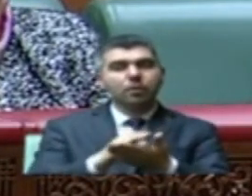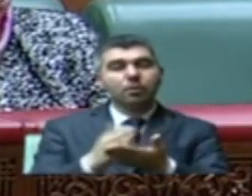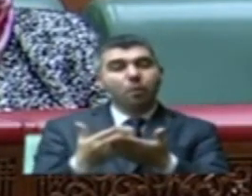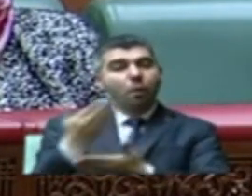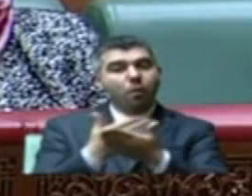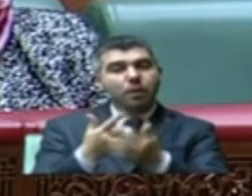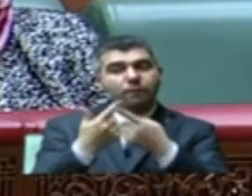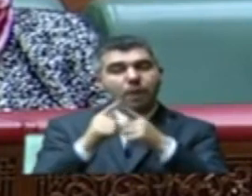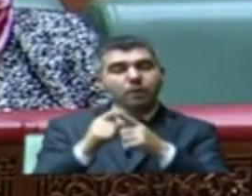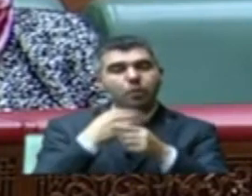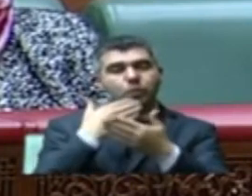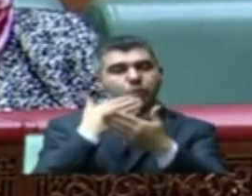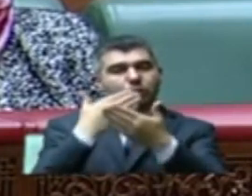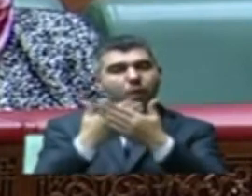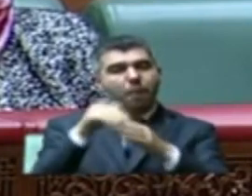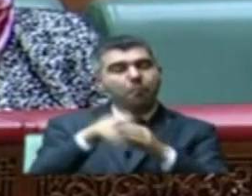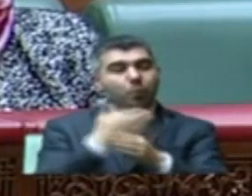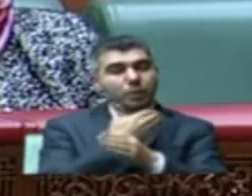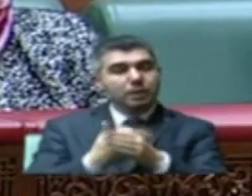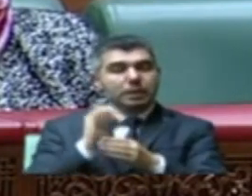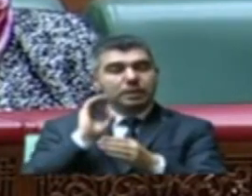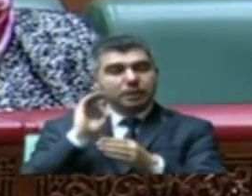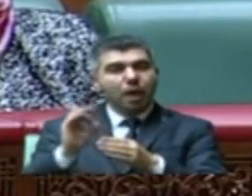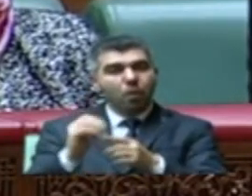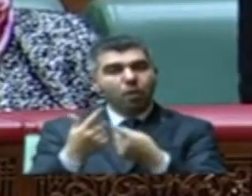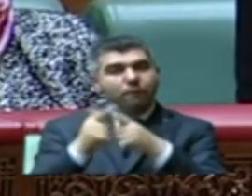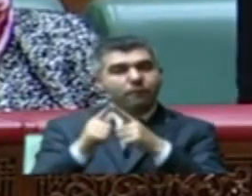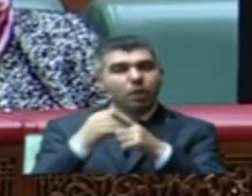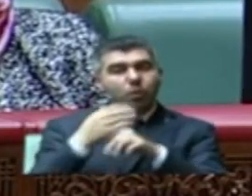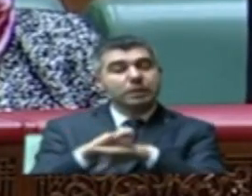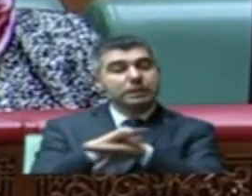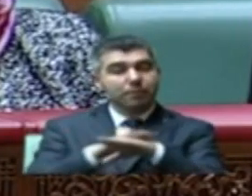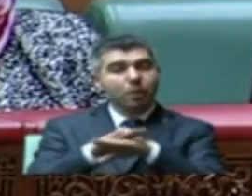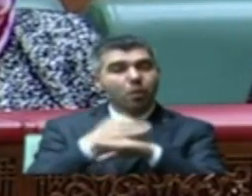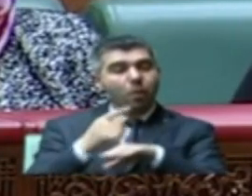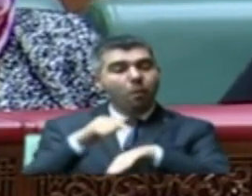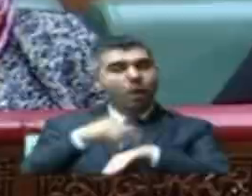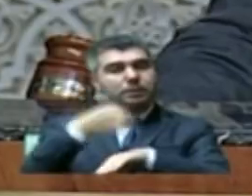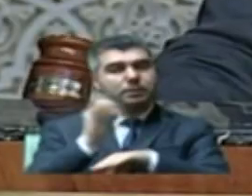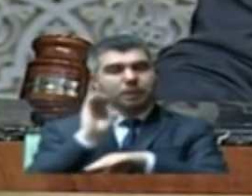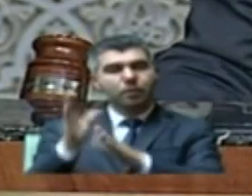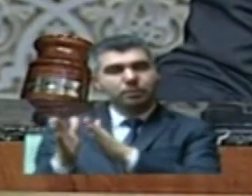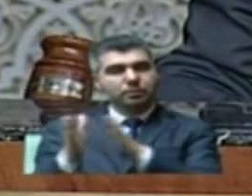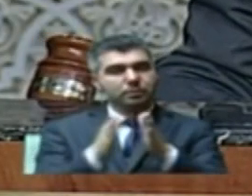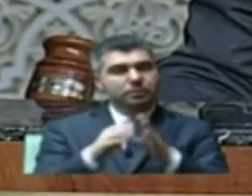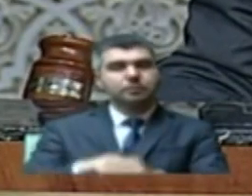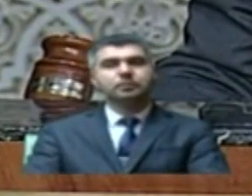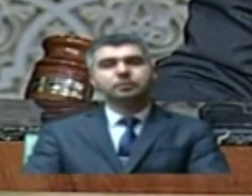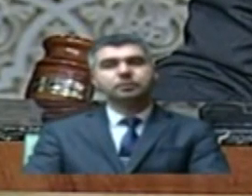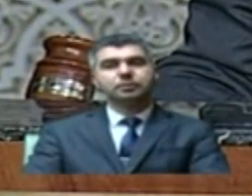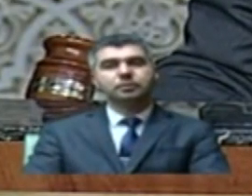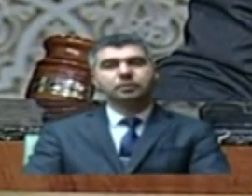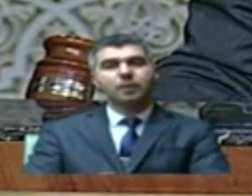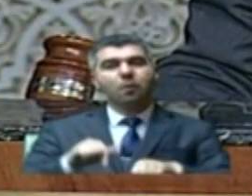وتحسيسهم بمسؤولية الأسرة ومواجهة العنف والاستغلال البشع الجنسي والاقتصادي. وشكرا. شكرا لك الكلمة